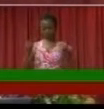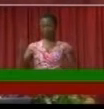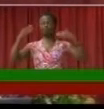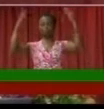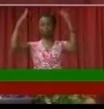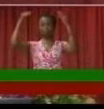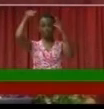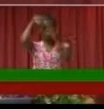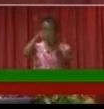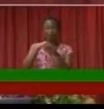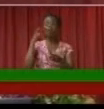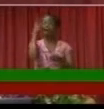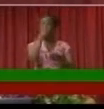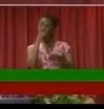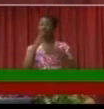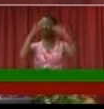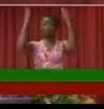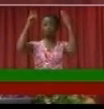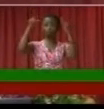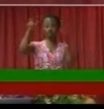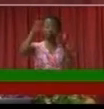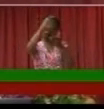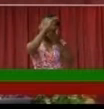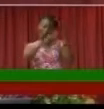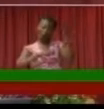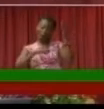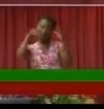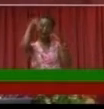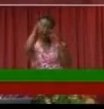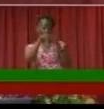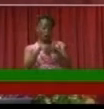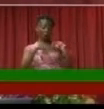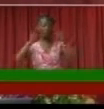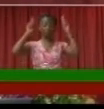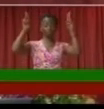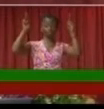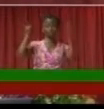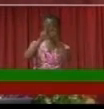Par la parole de Dieu, tu as cru en Jésus-Christ comme ton Seigneur et Sauveur.